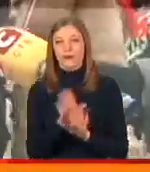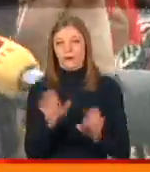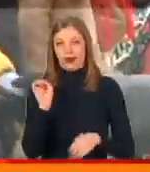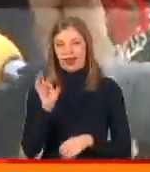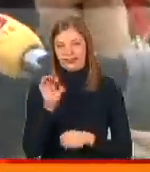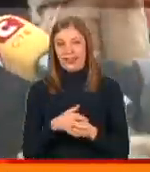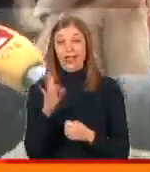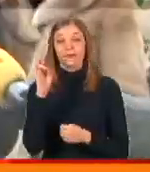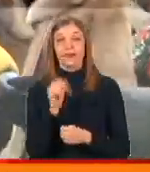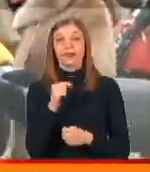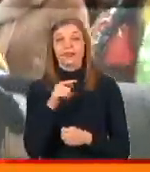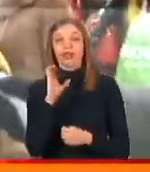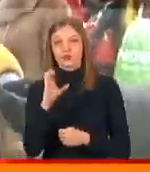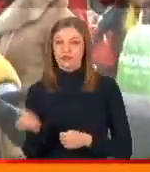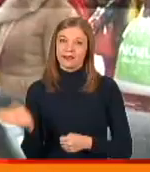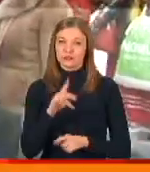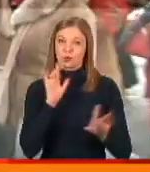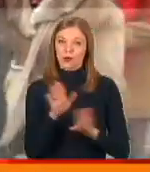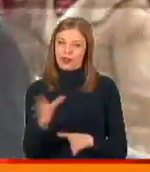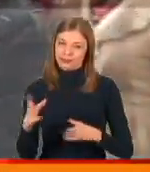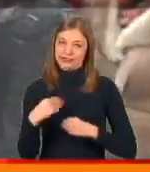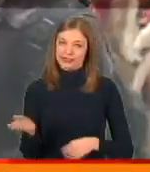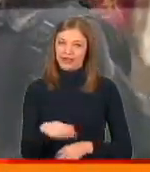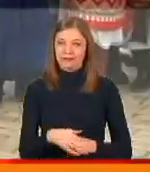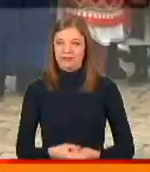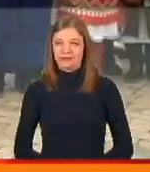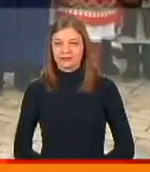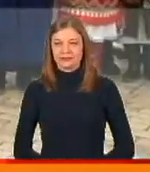На Софійську колядувати! Йдемте з нами!